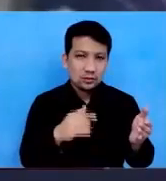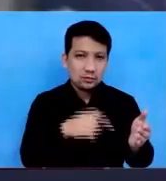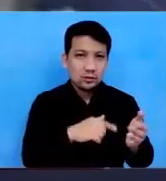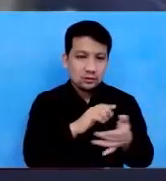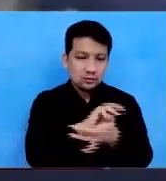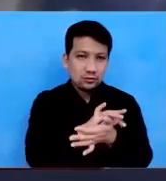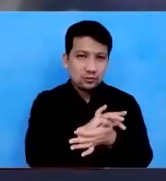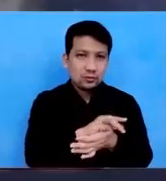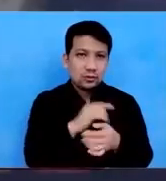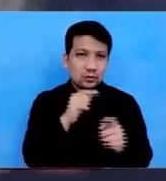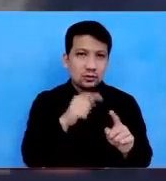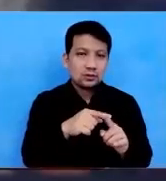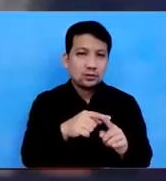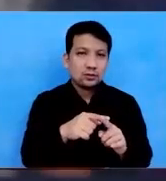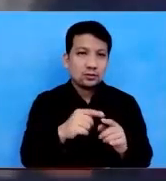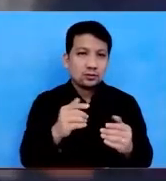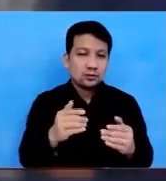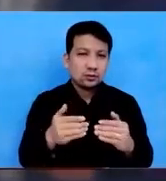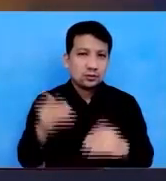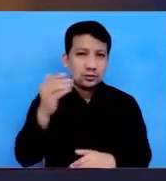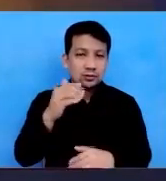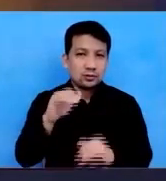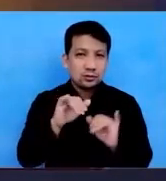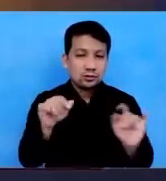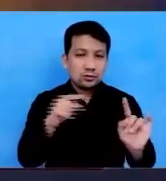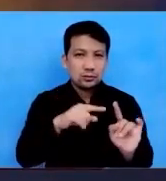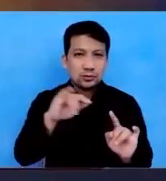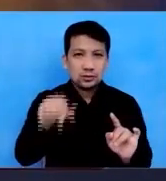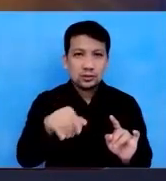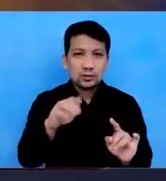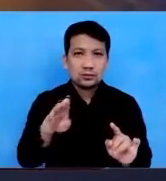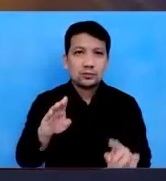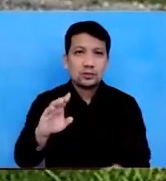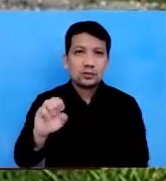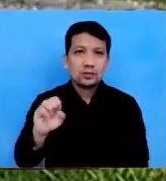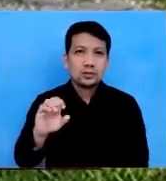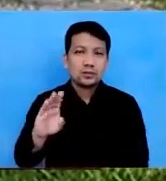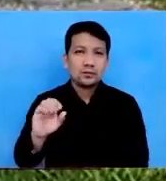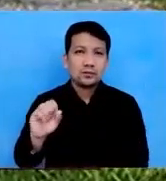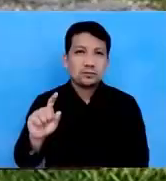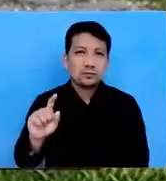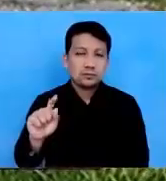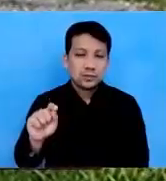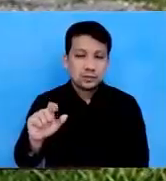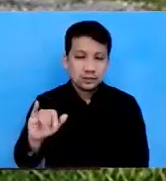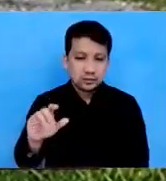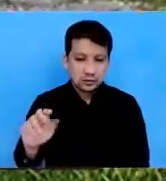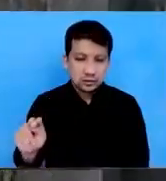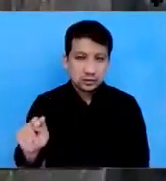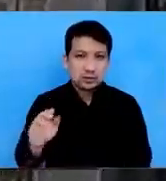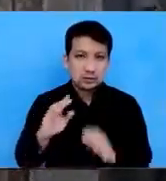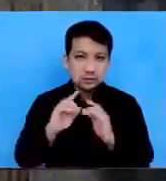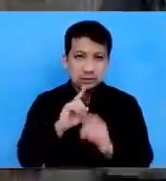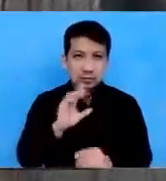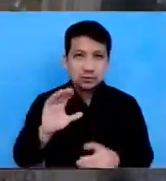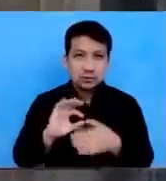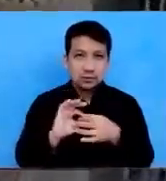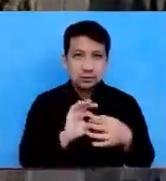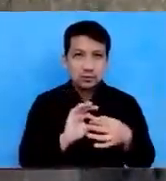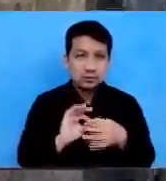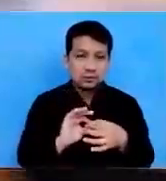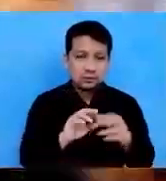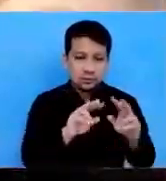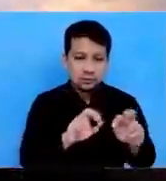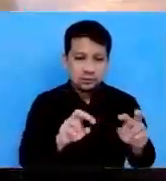COVID-19 ang mga high profile inmates tulad ni JV Sebastian. Nangako naman daw si Dr. Fabro na makikipagtulungan siya sa